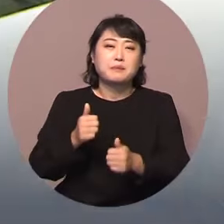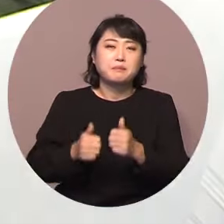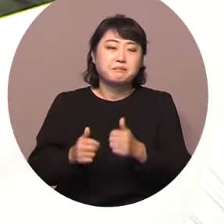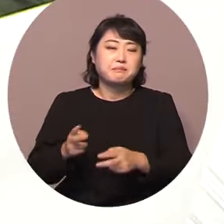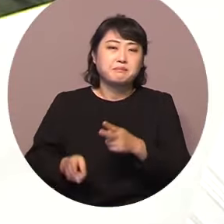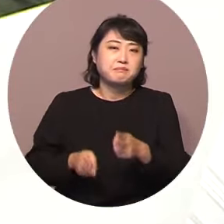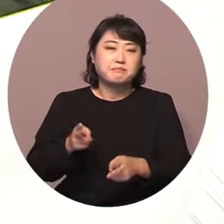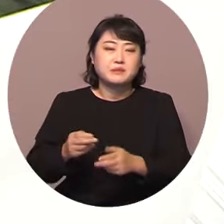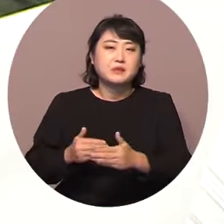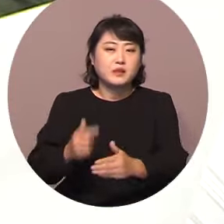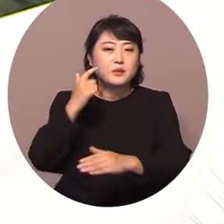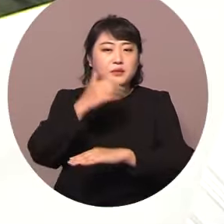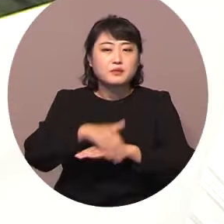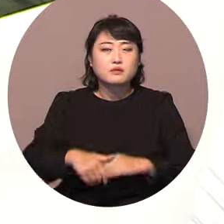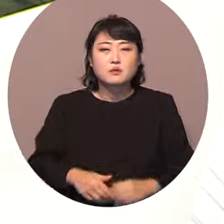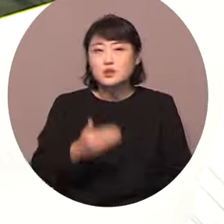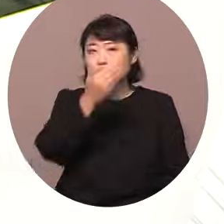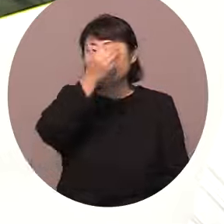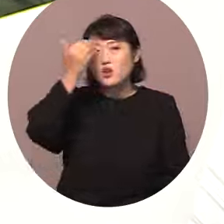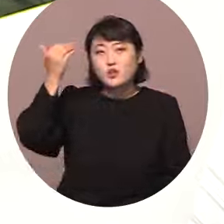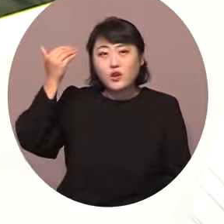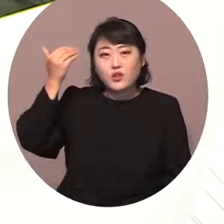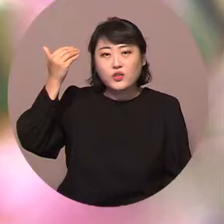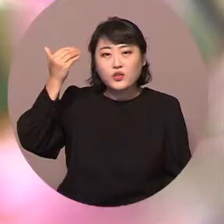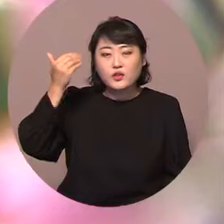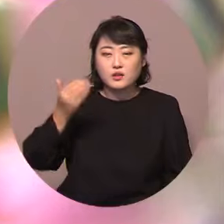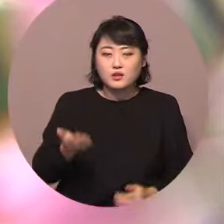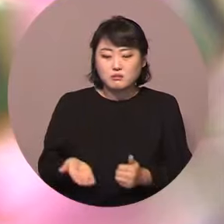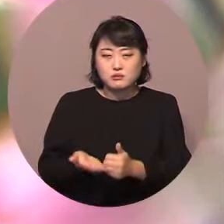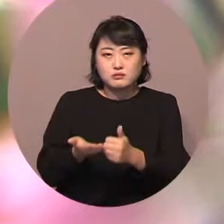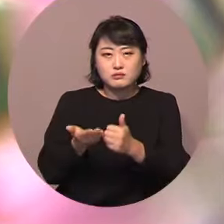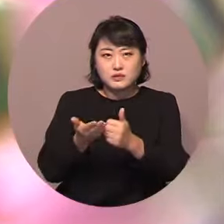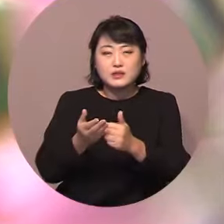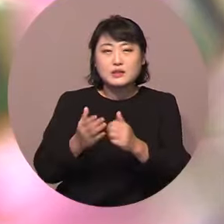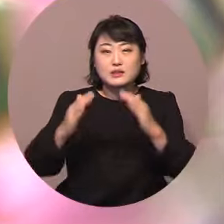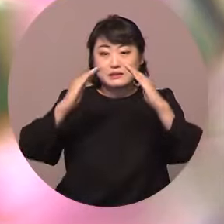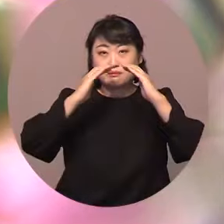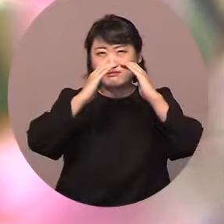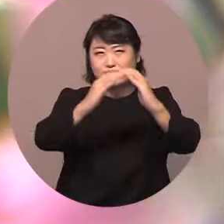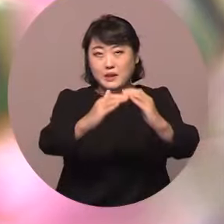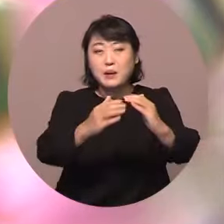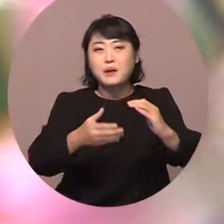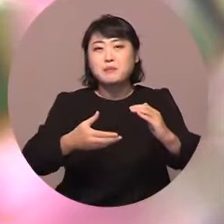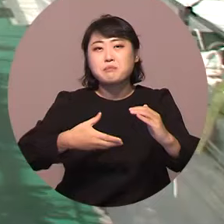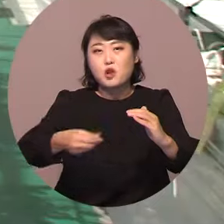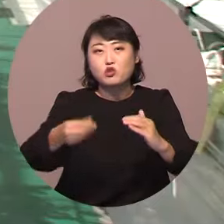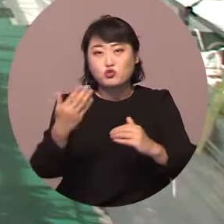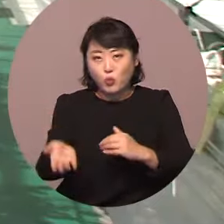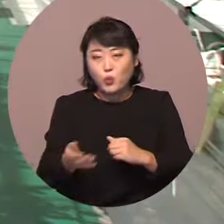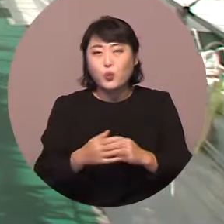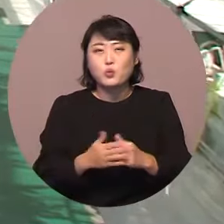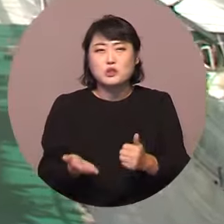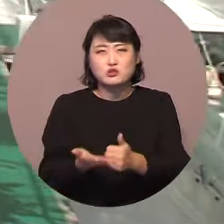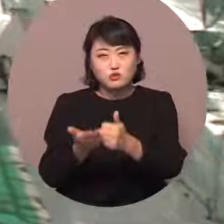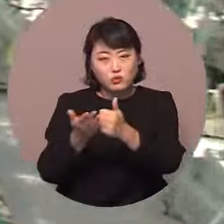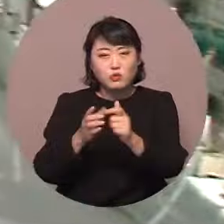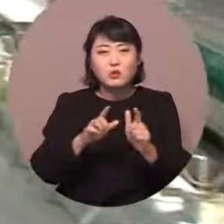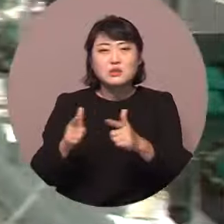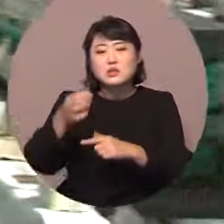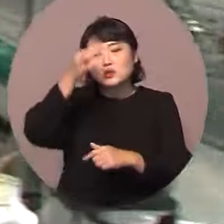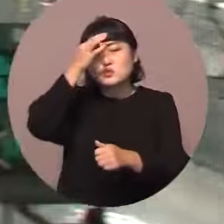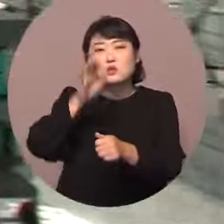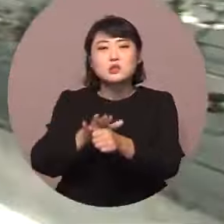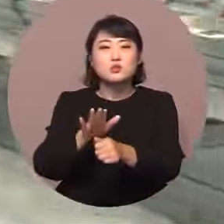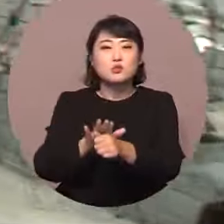계획입니다 또 청년 창업 농에 양액재배 온실을 임대하고 작목별로 양액재배 연구회를 육성하는 등 기술